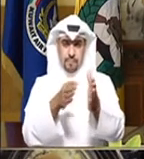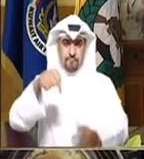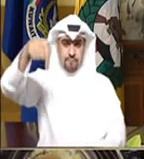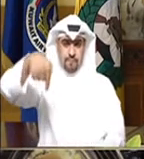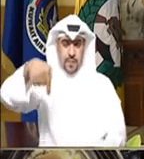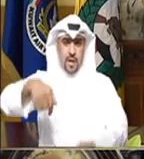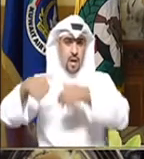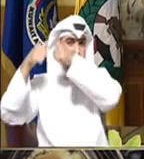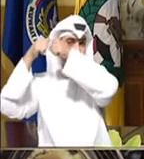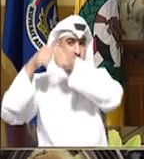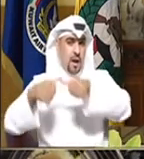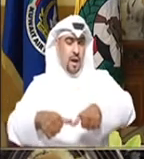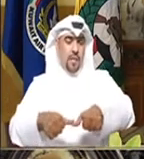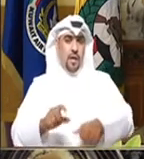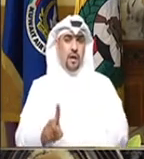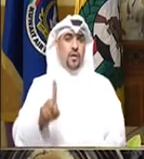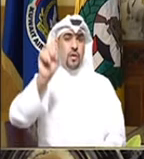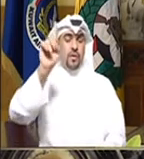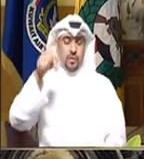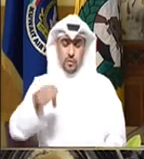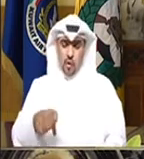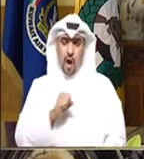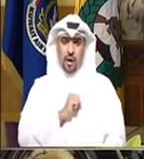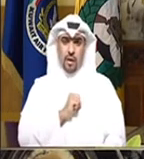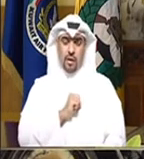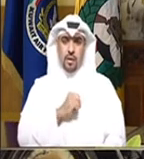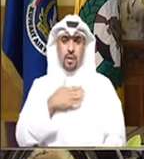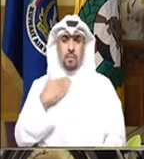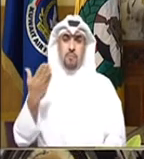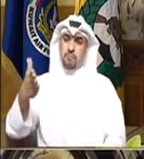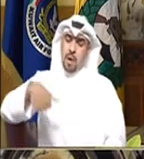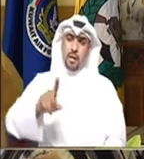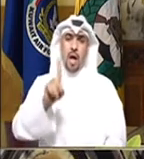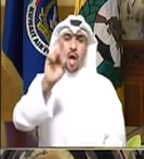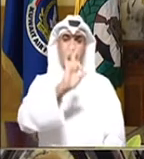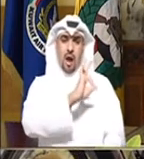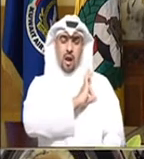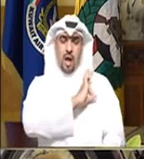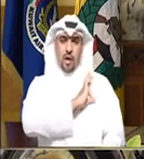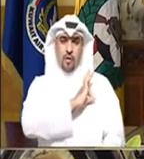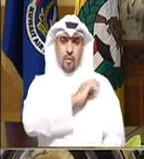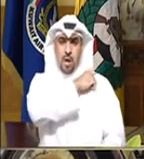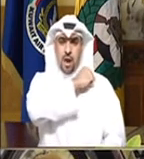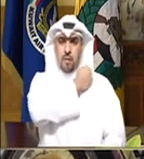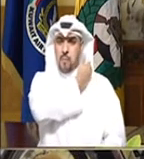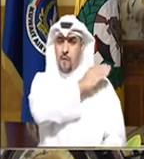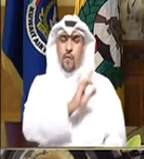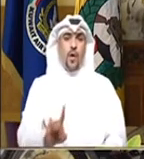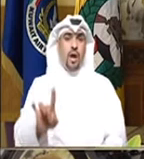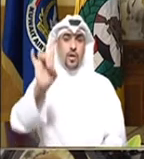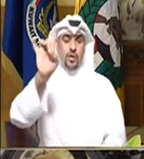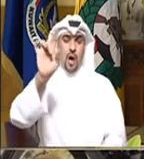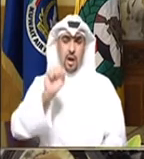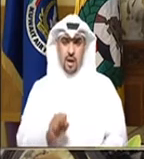نستذكر بكل التقدير والإجلال المغفور لهما بإذن الله تعالى أميرنا